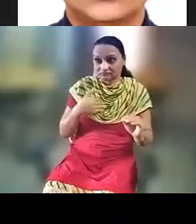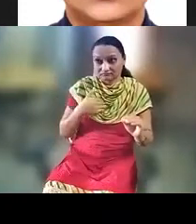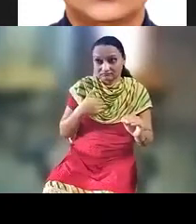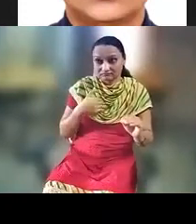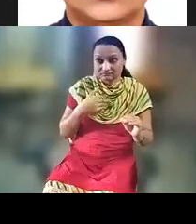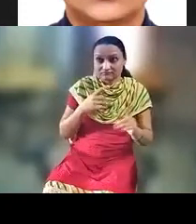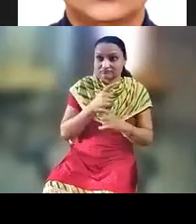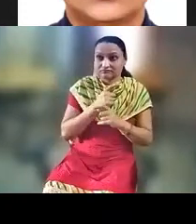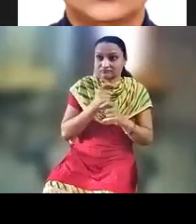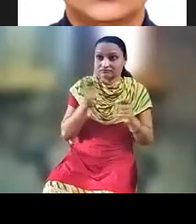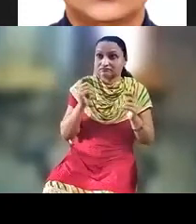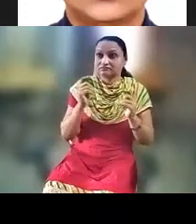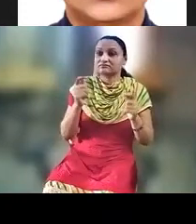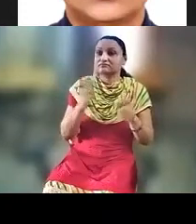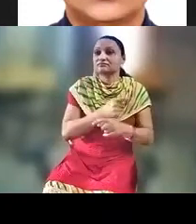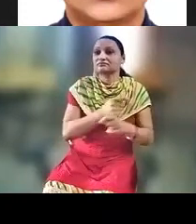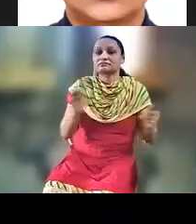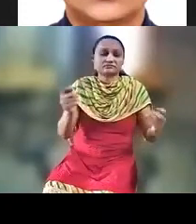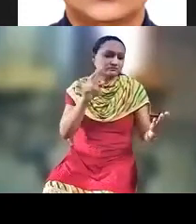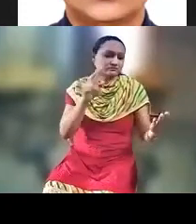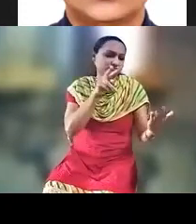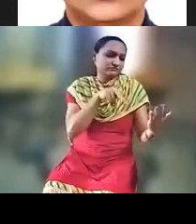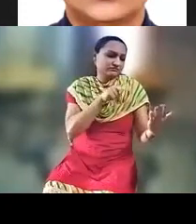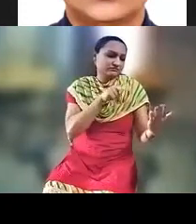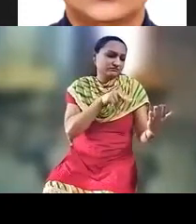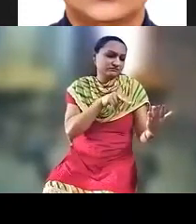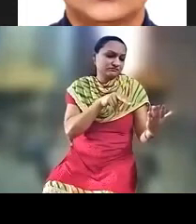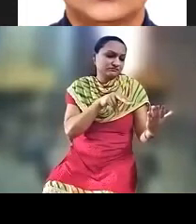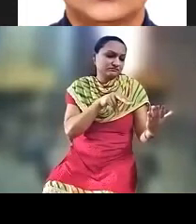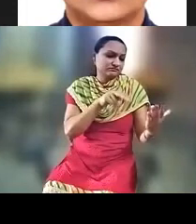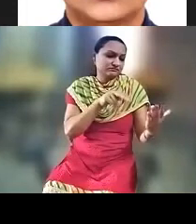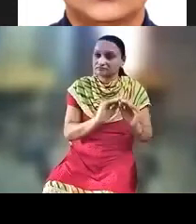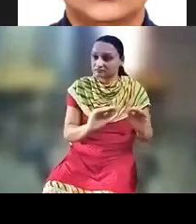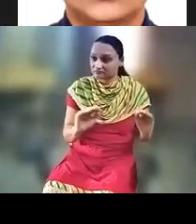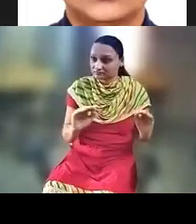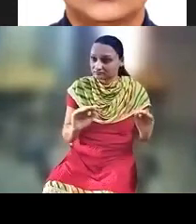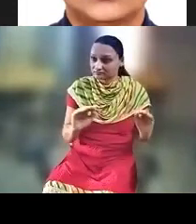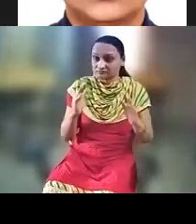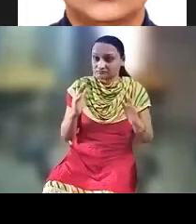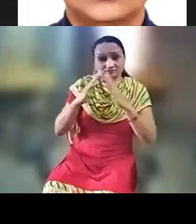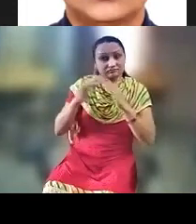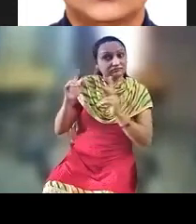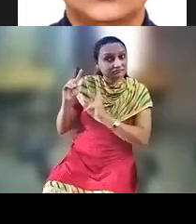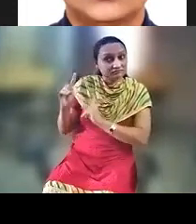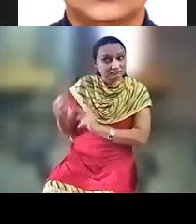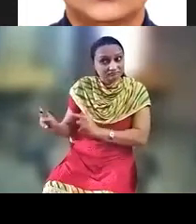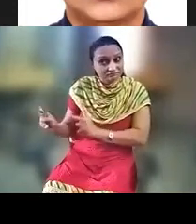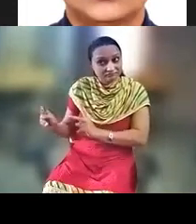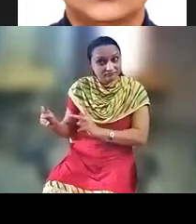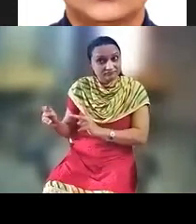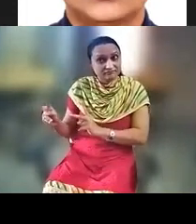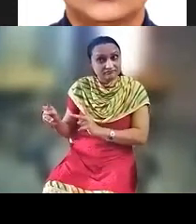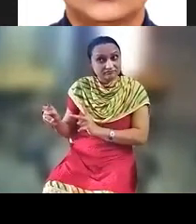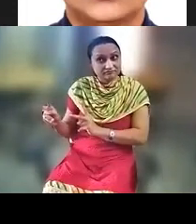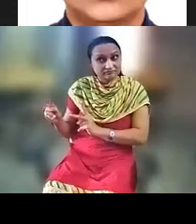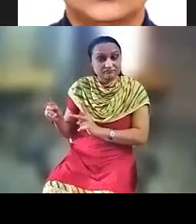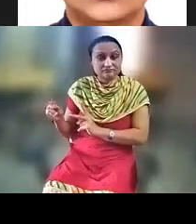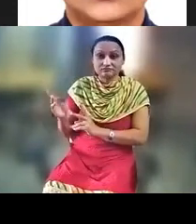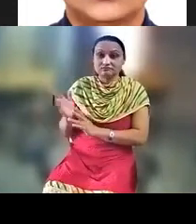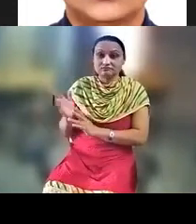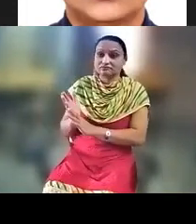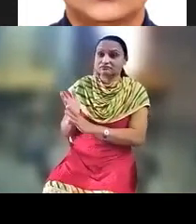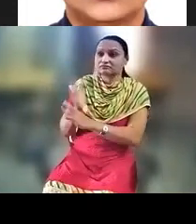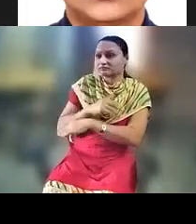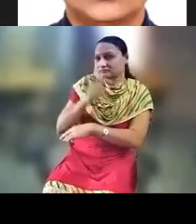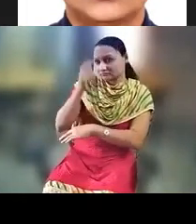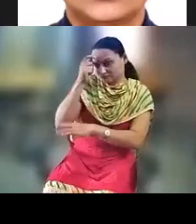रिपोर्ट पढ़ी थी जिसमें ये था कि बच्चे घर पे रह करके जो पैंडेमिक के पहले